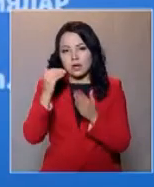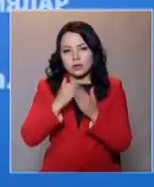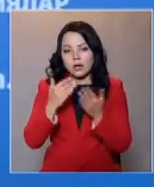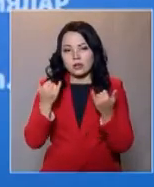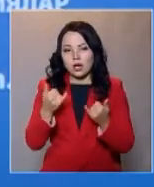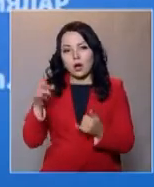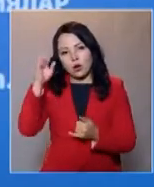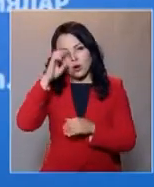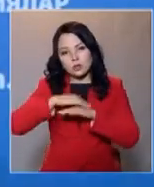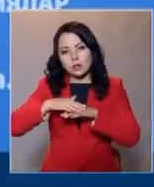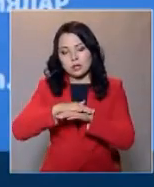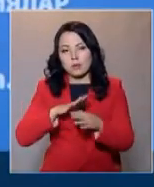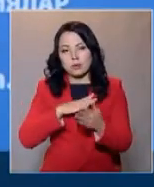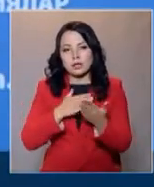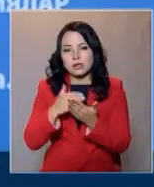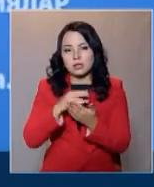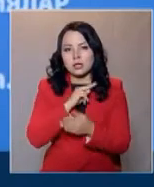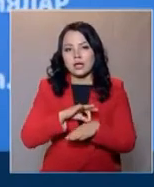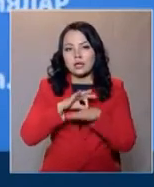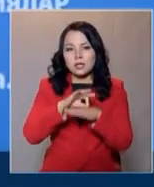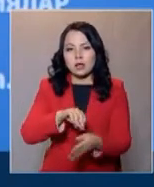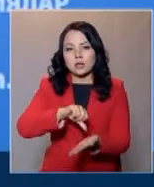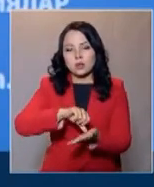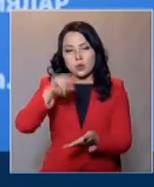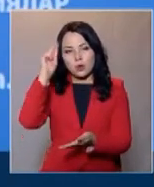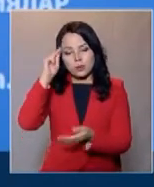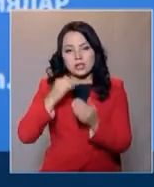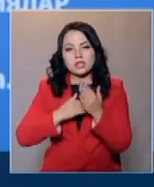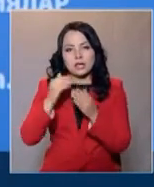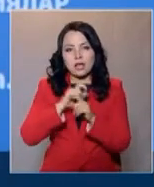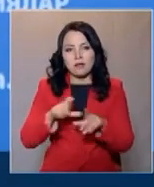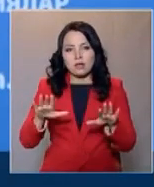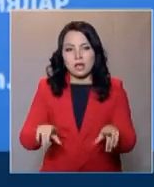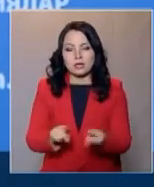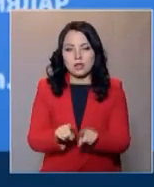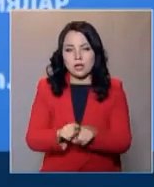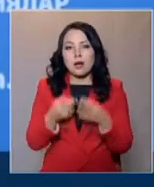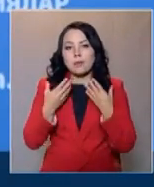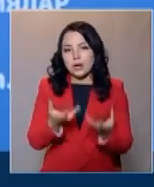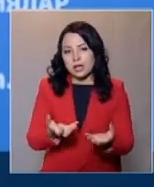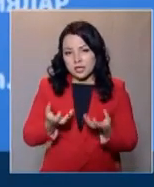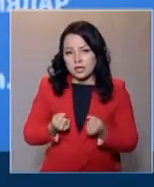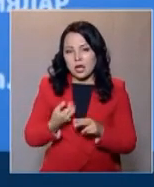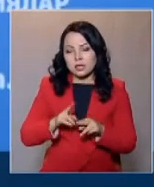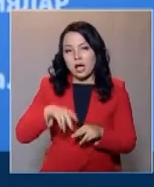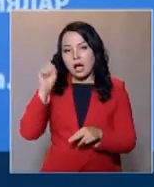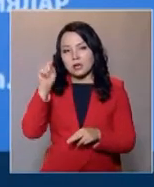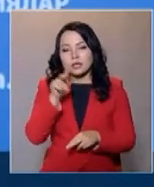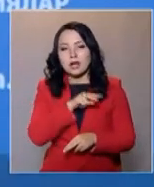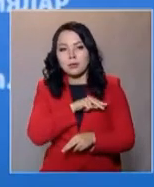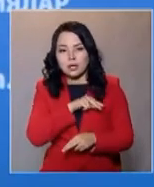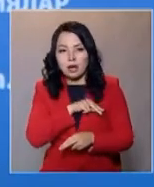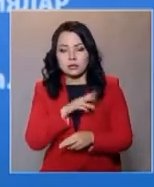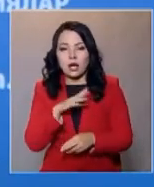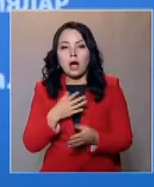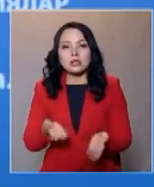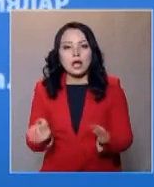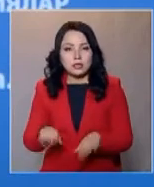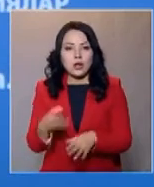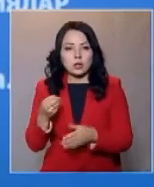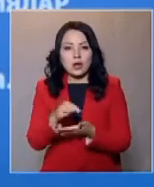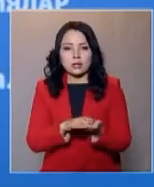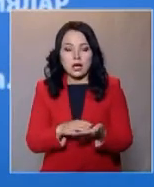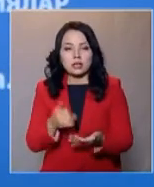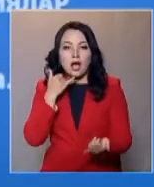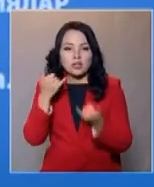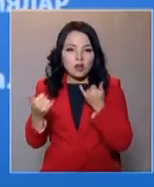государственные, региональные вузы, частные высшие учебные заведения, они приняли Алтын-Белгіц. Остальные мы сейчас ведем